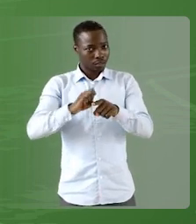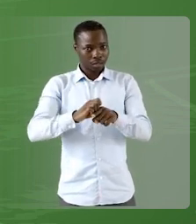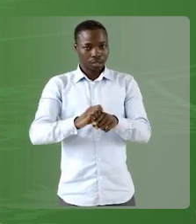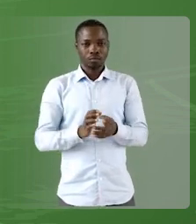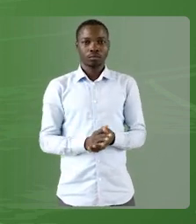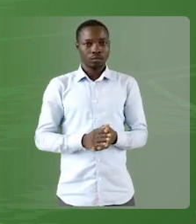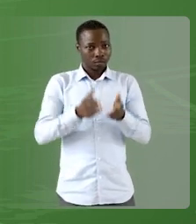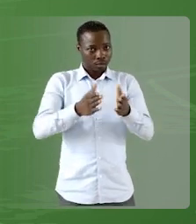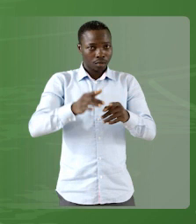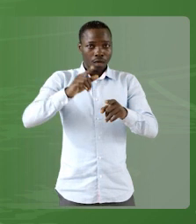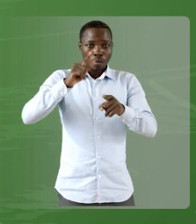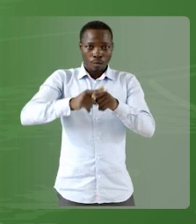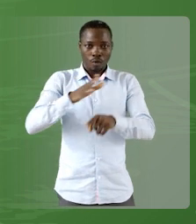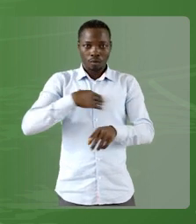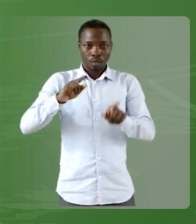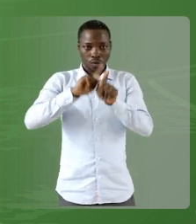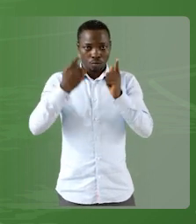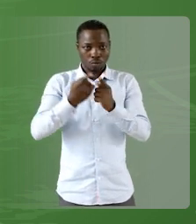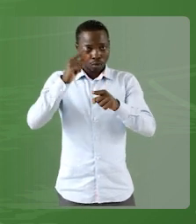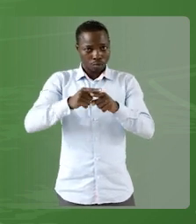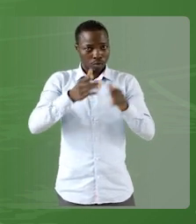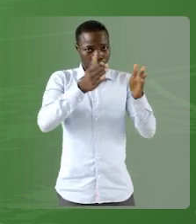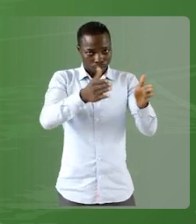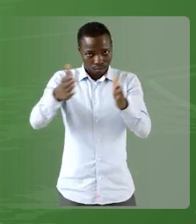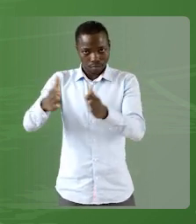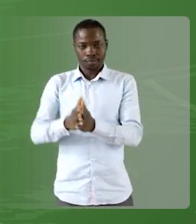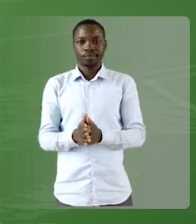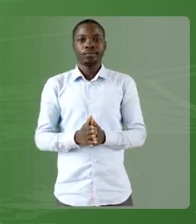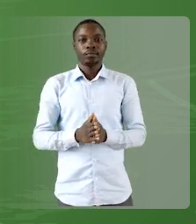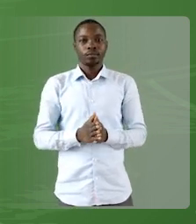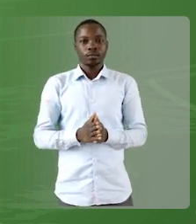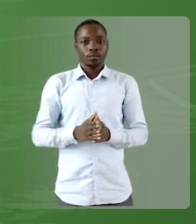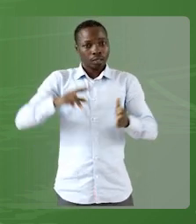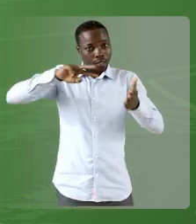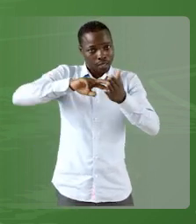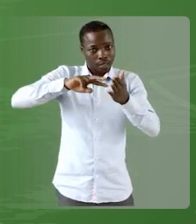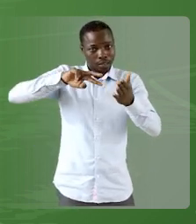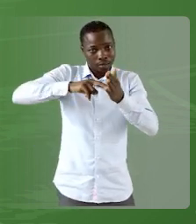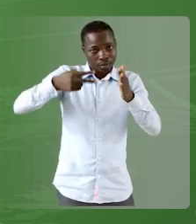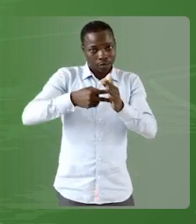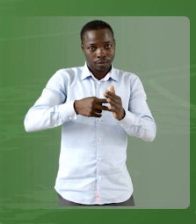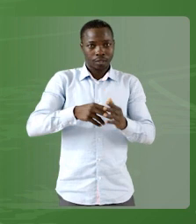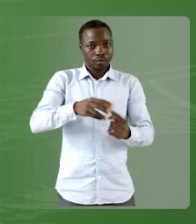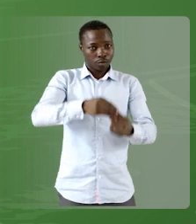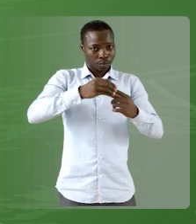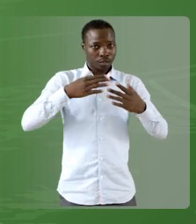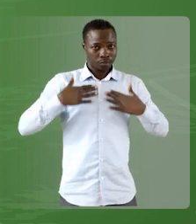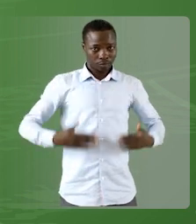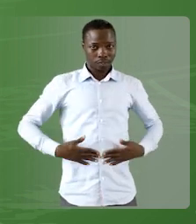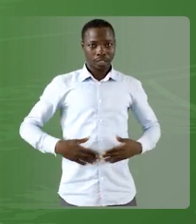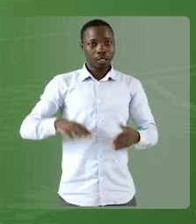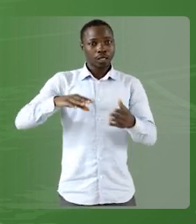Les mots et groupes de mots suivants sont relatifs aux propriétés physiques d'un sol et aux caractéristiques d'un sol